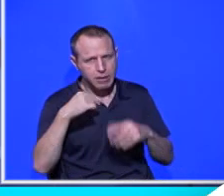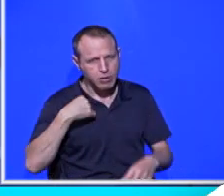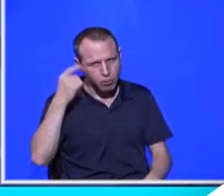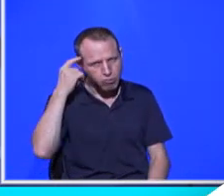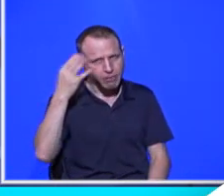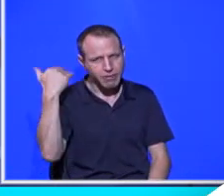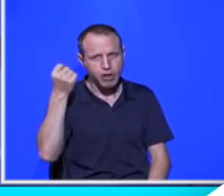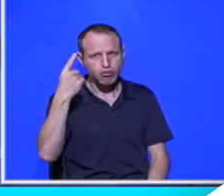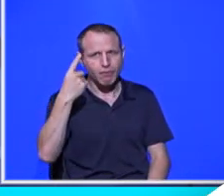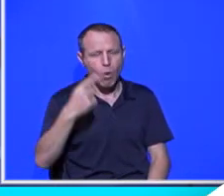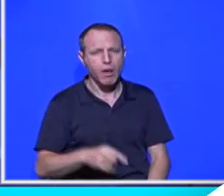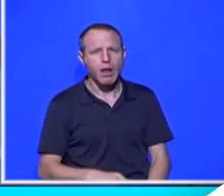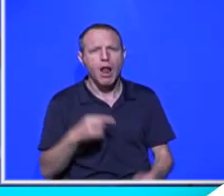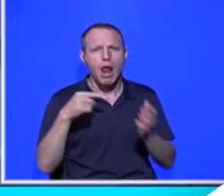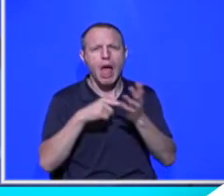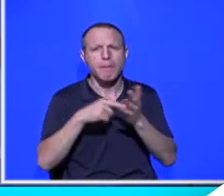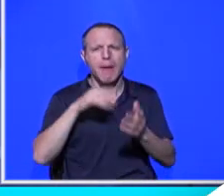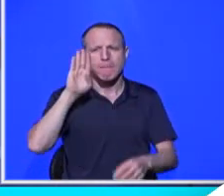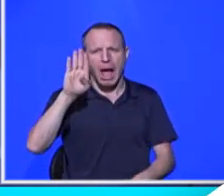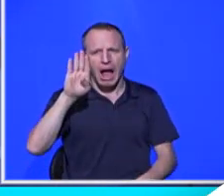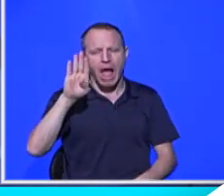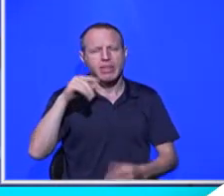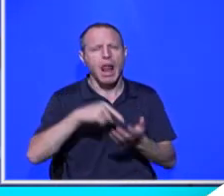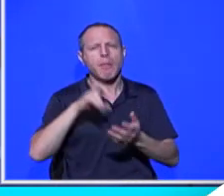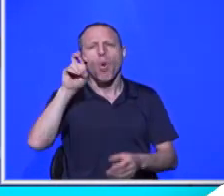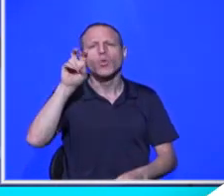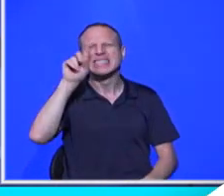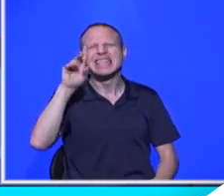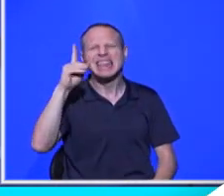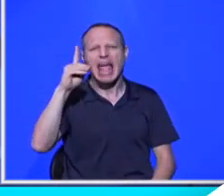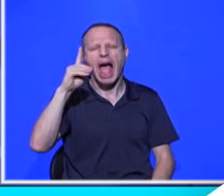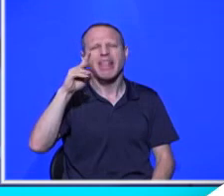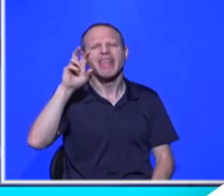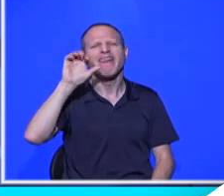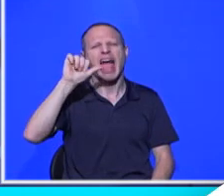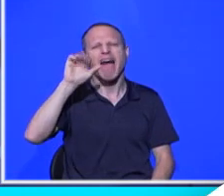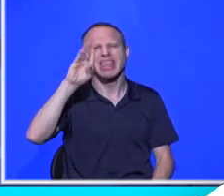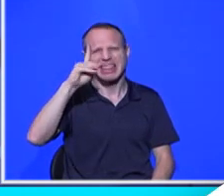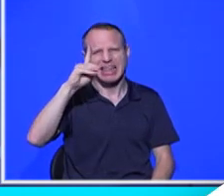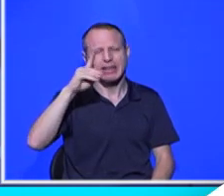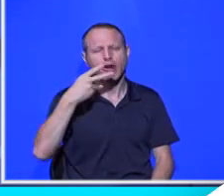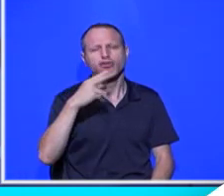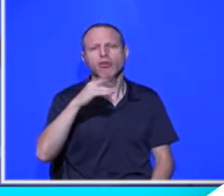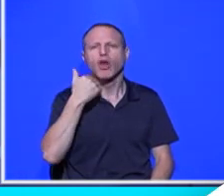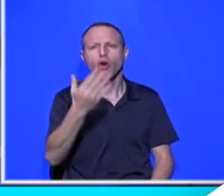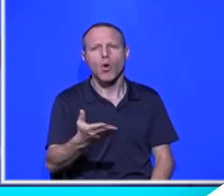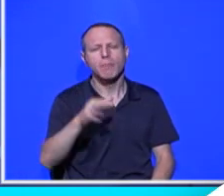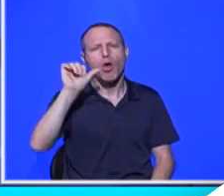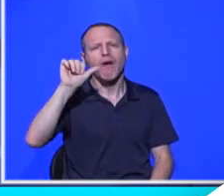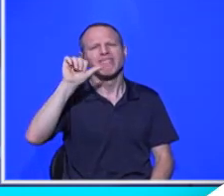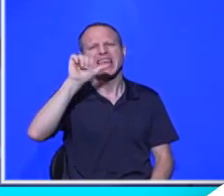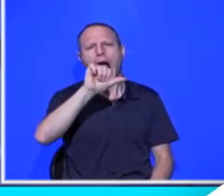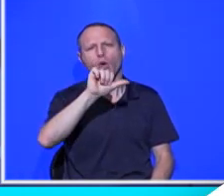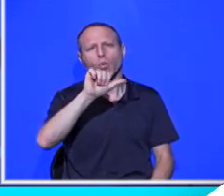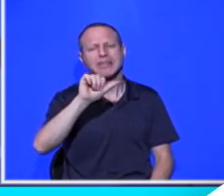לי, בשבוע שעבר, למה ברקת ולמה עוזי דיין ואבי דיכטר יותר גרועים מאופיר אקוניס